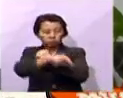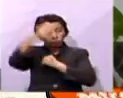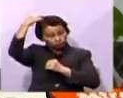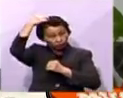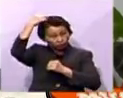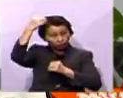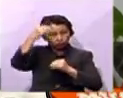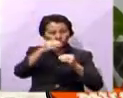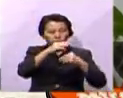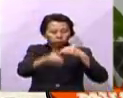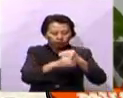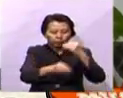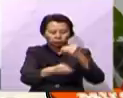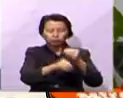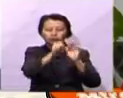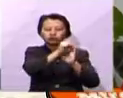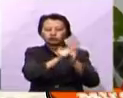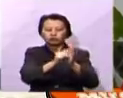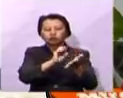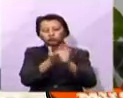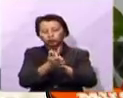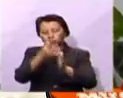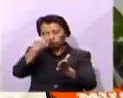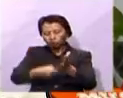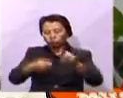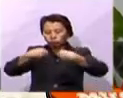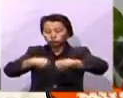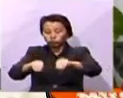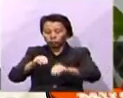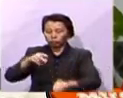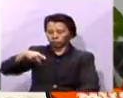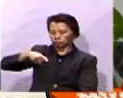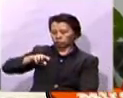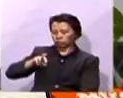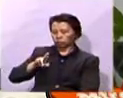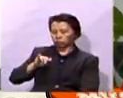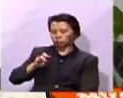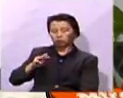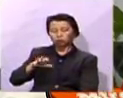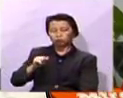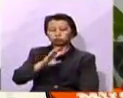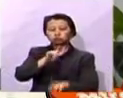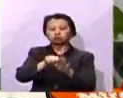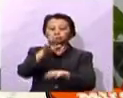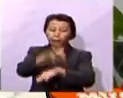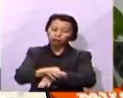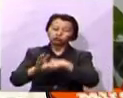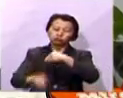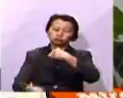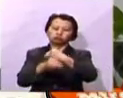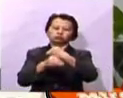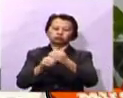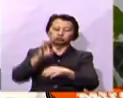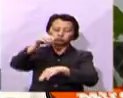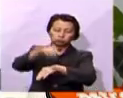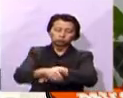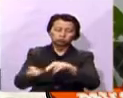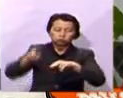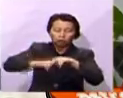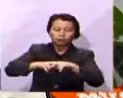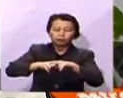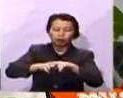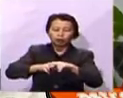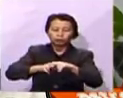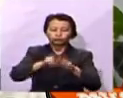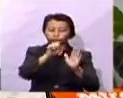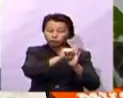maka kos rumah yang dijual oleh prima itu pun terpaksa ditambah. Kerana bila ada syarat tambahan,